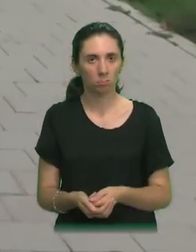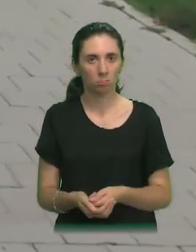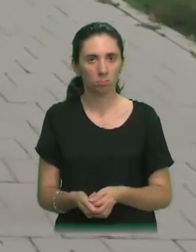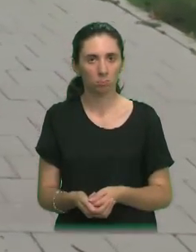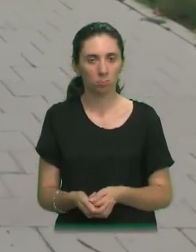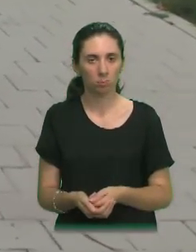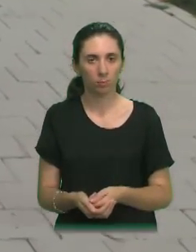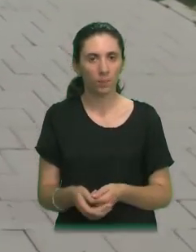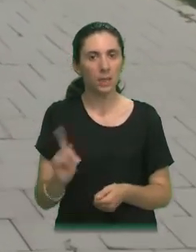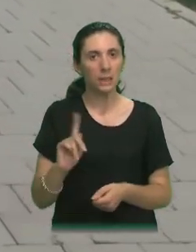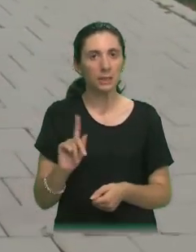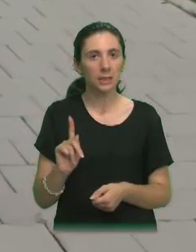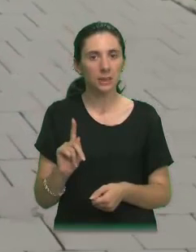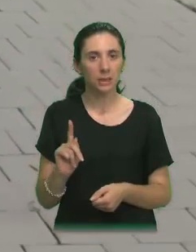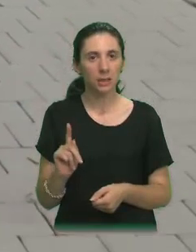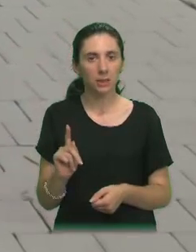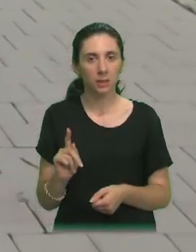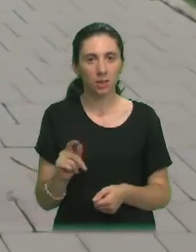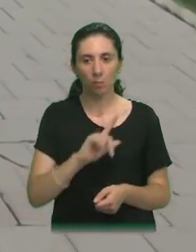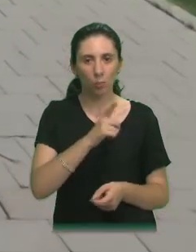Mm-hmm. Kuglanje...